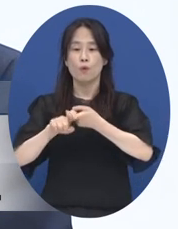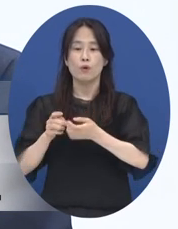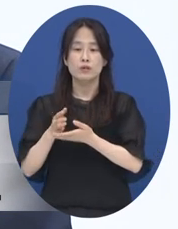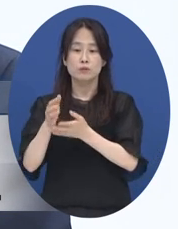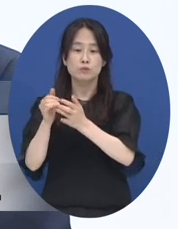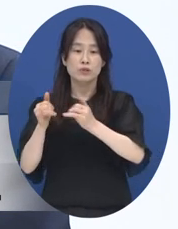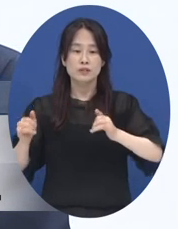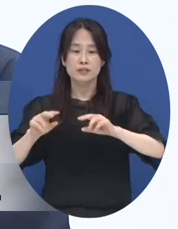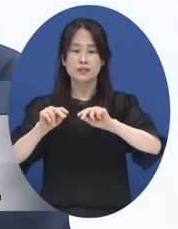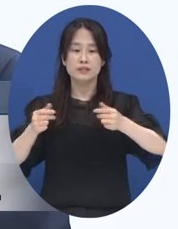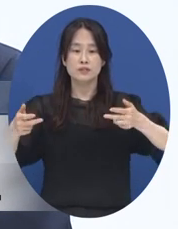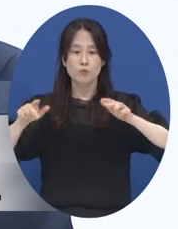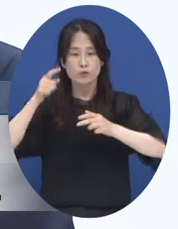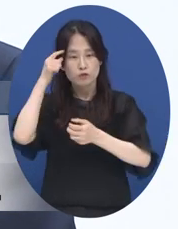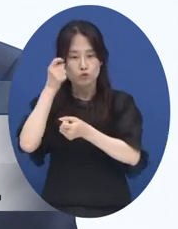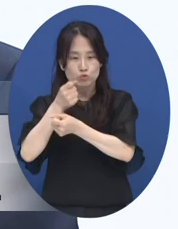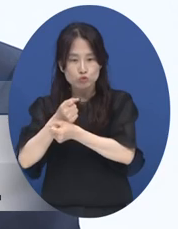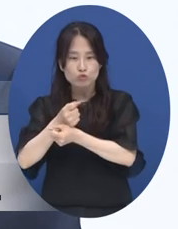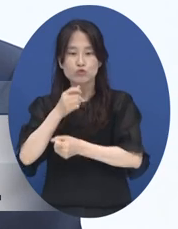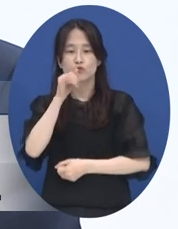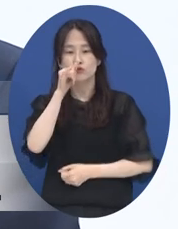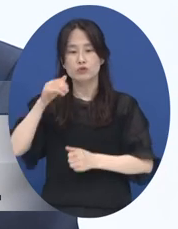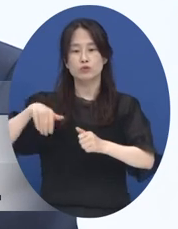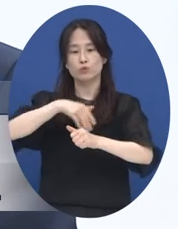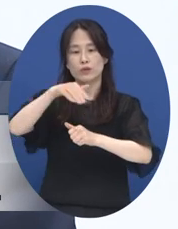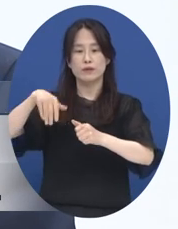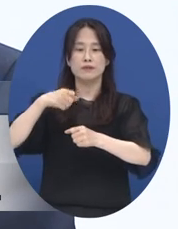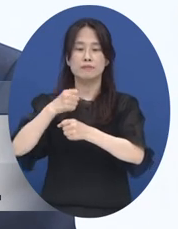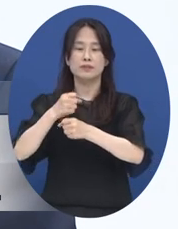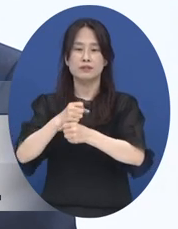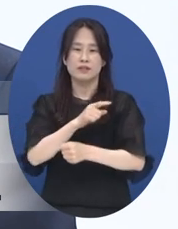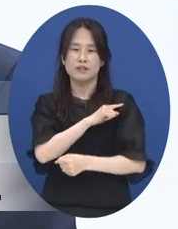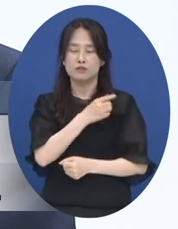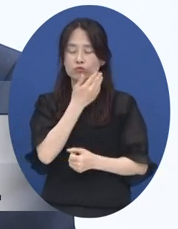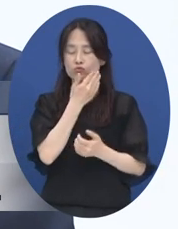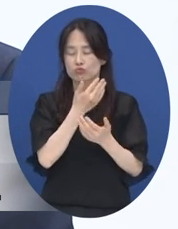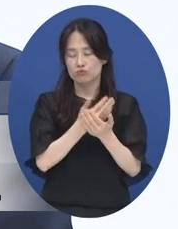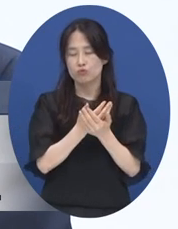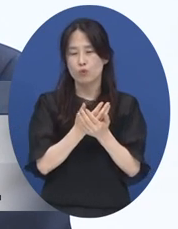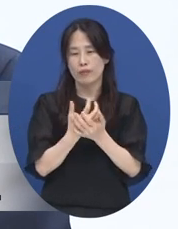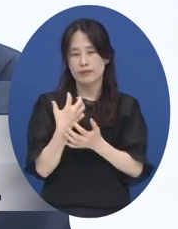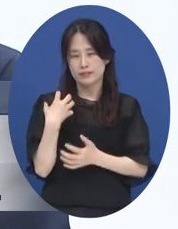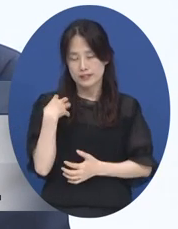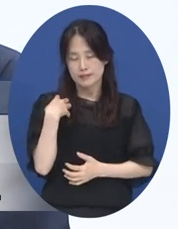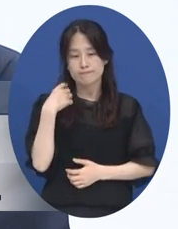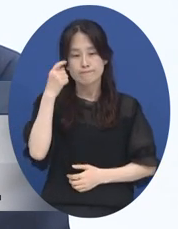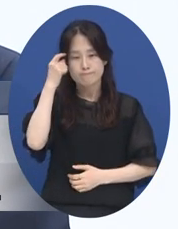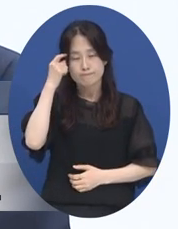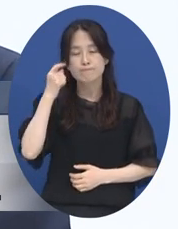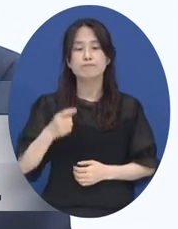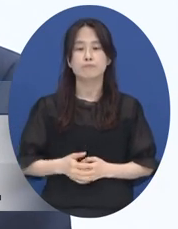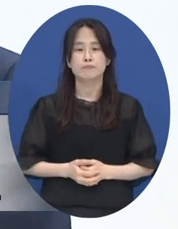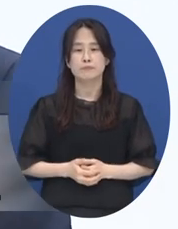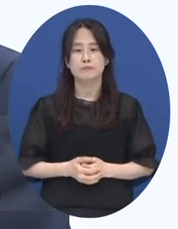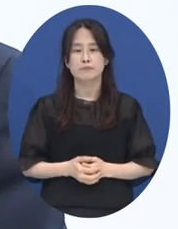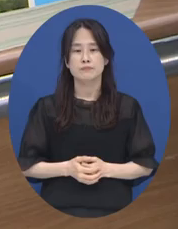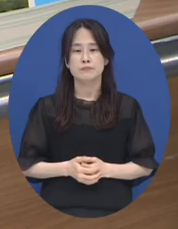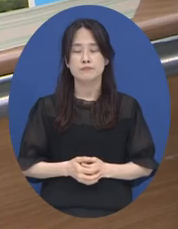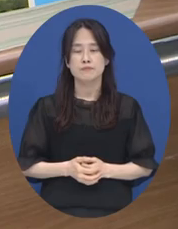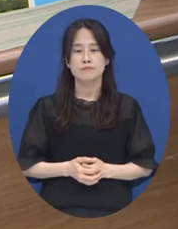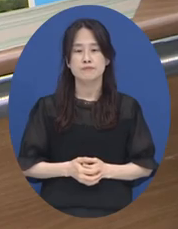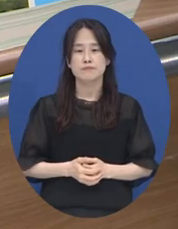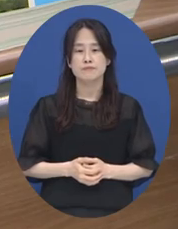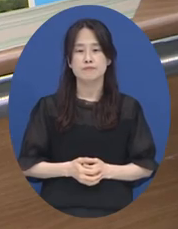광년 전문가들 께서 지질공원 을 연구하는 환경을 조성하는 게 가장 중요한 과제라고 생각합니다